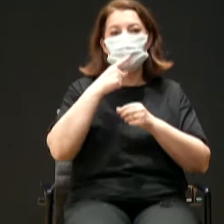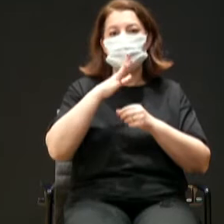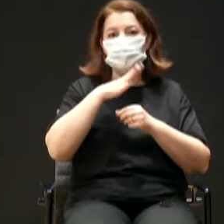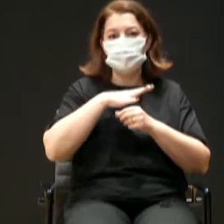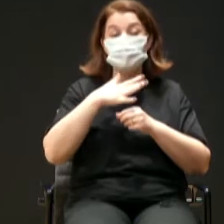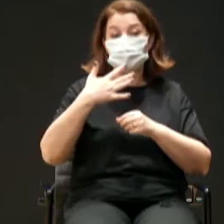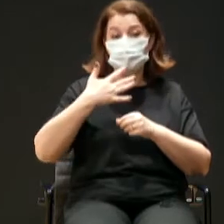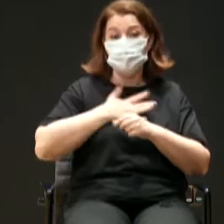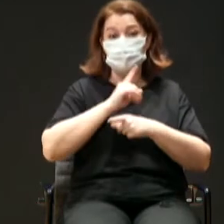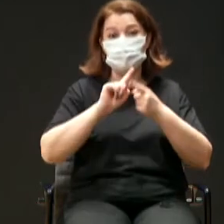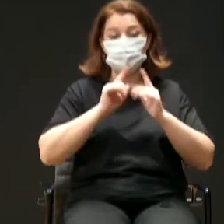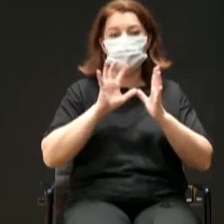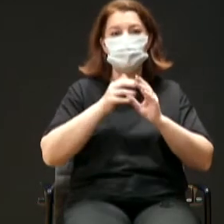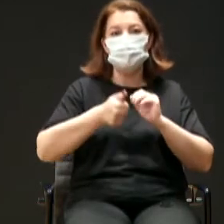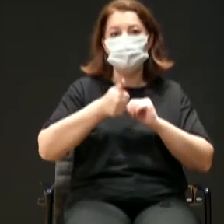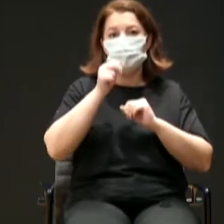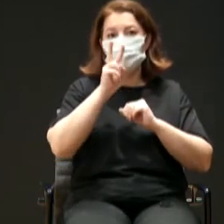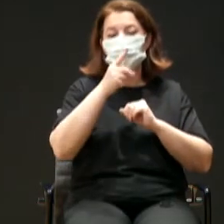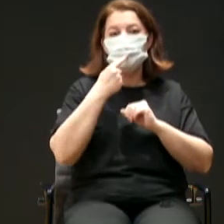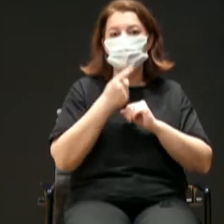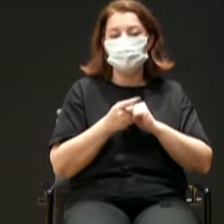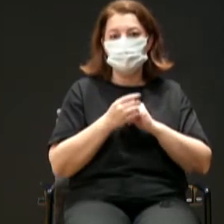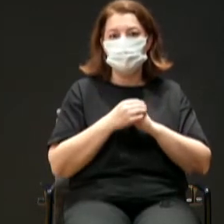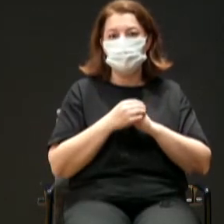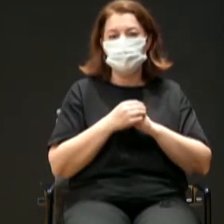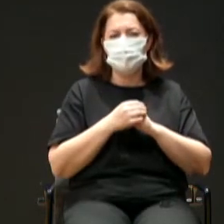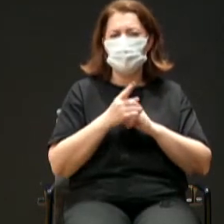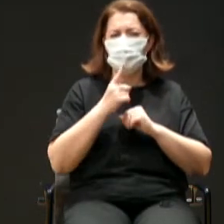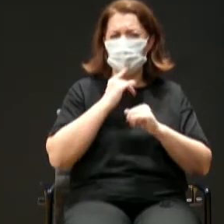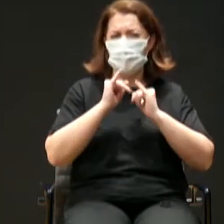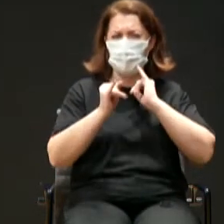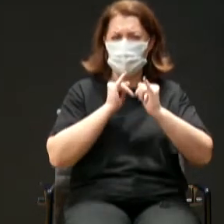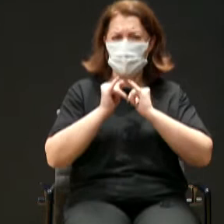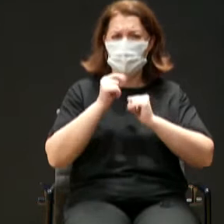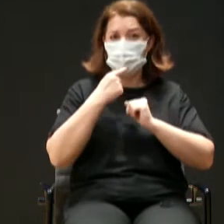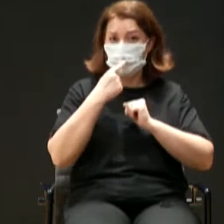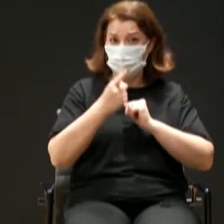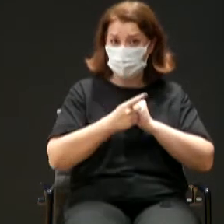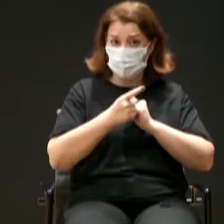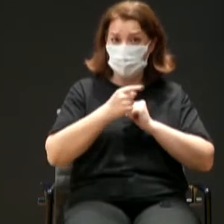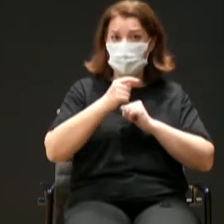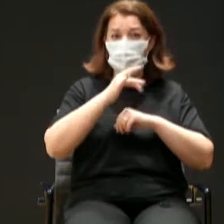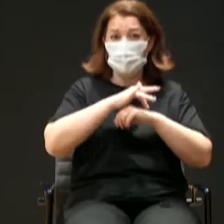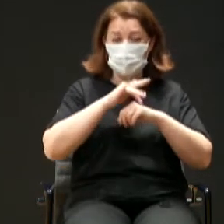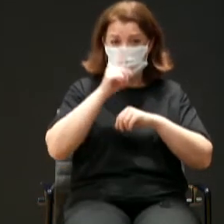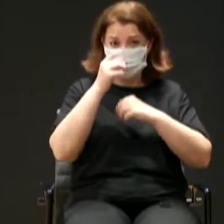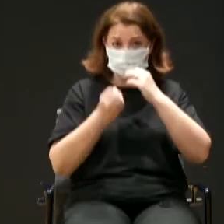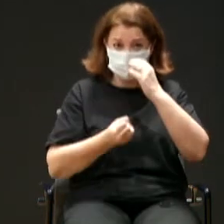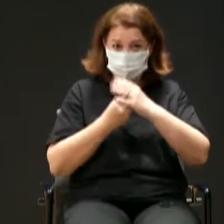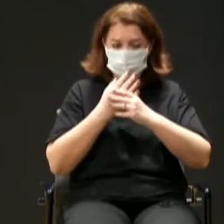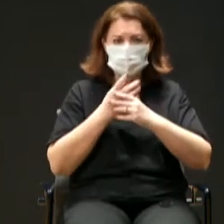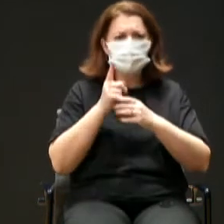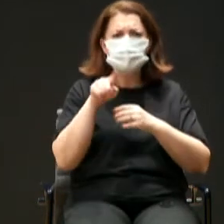Cumhuriyet Halk Partisi'nin grup başkan vekili diyor ki, hakaret ediyorlar ülkenin kurucusuna. Ya arkadaş,